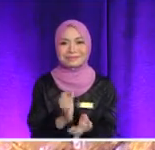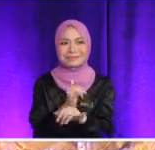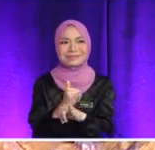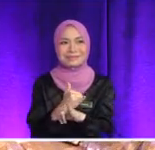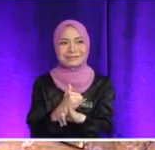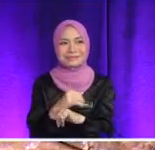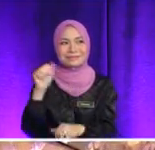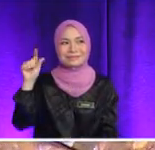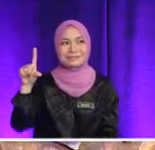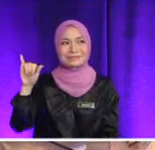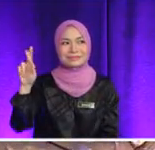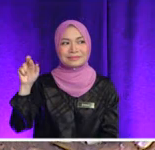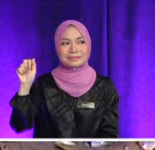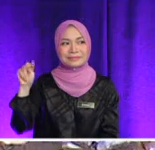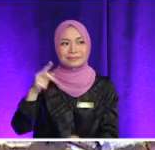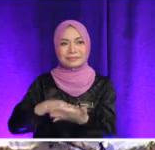Islam